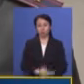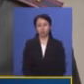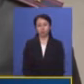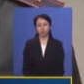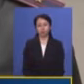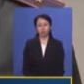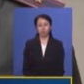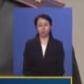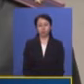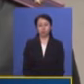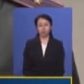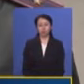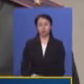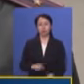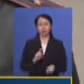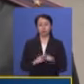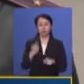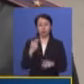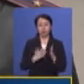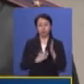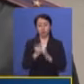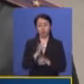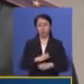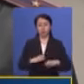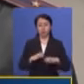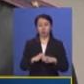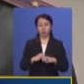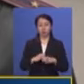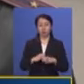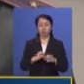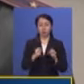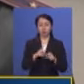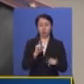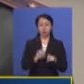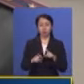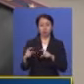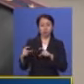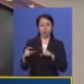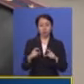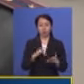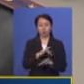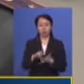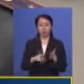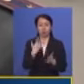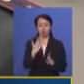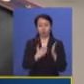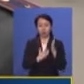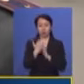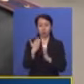8 грузовых, из них у трех показало завышенный уровень токсичных выбросов. Из 12 проверенных автобусов городских маршрутов у 5